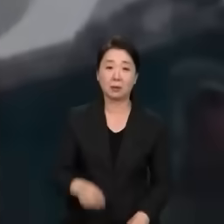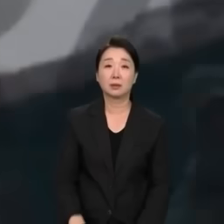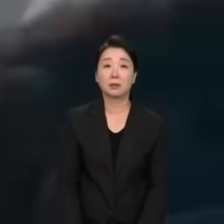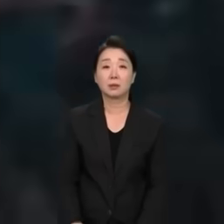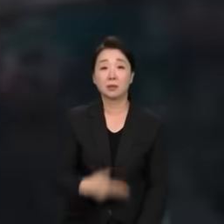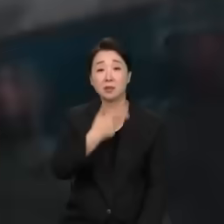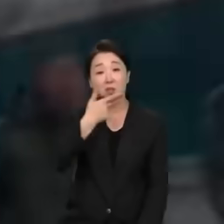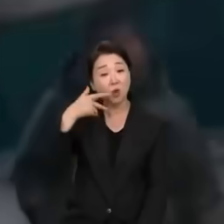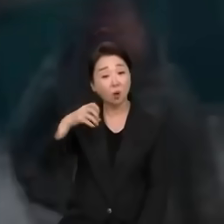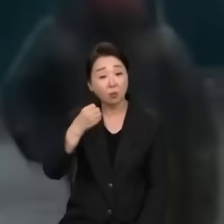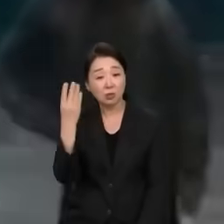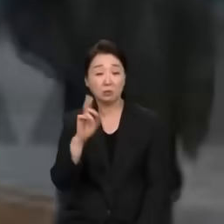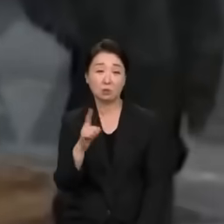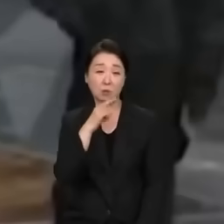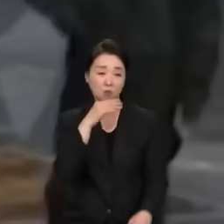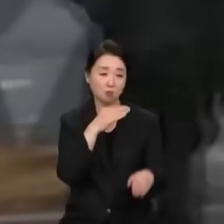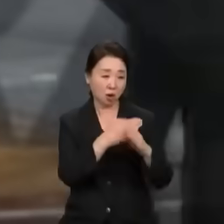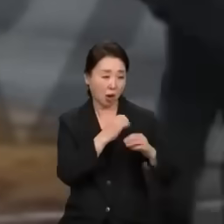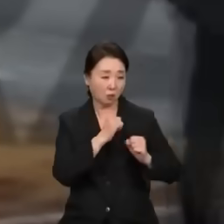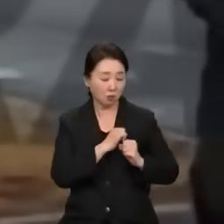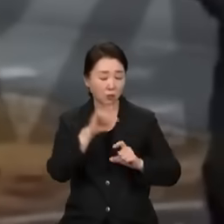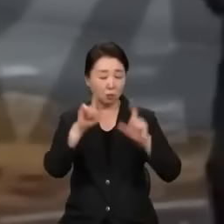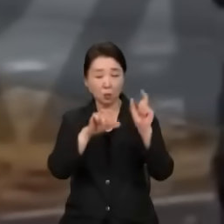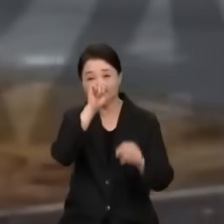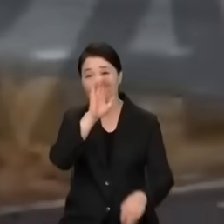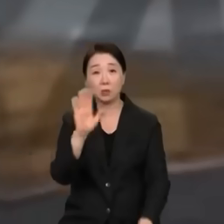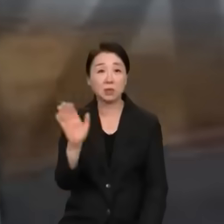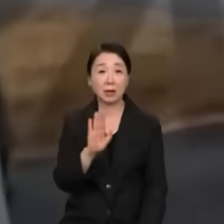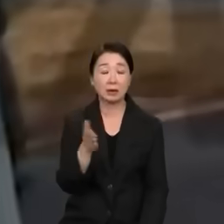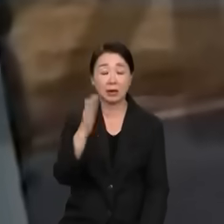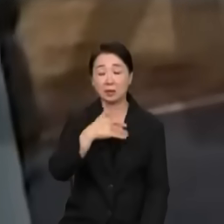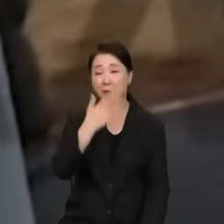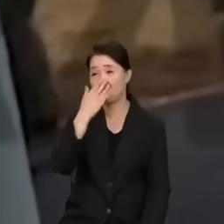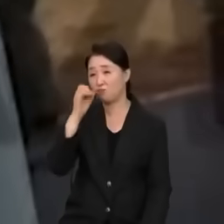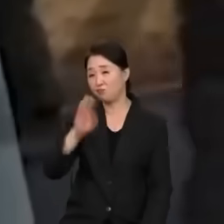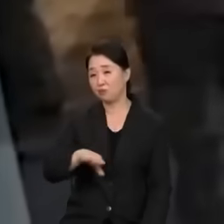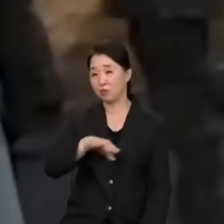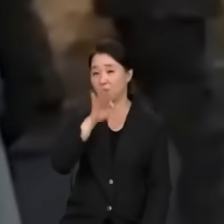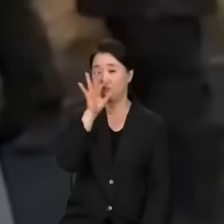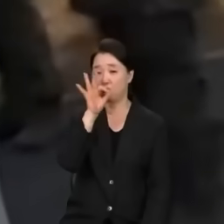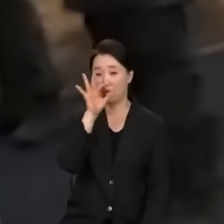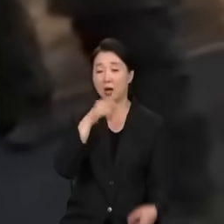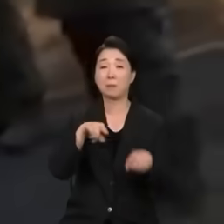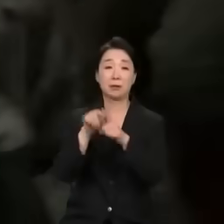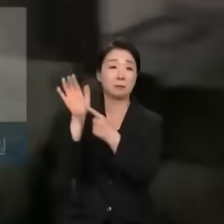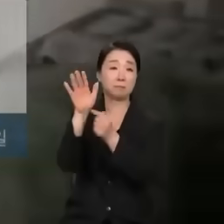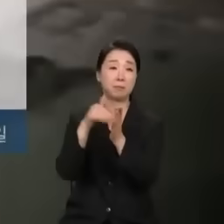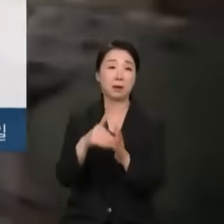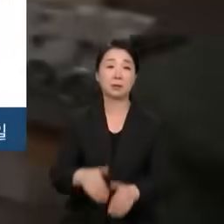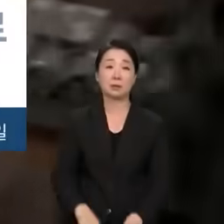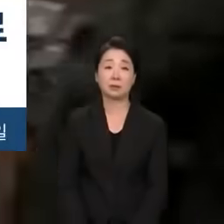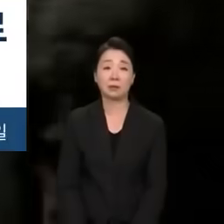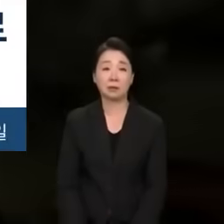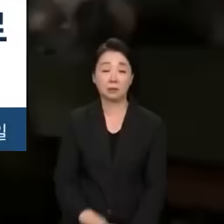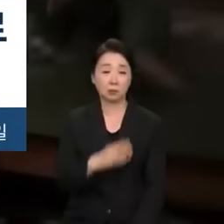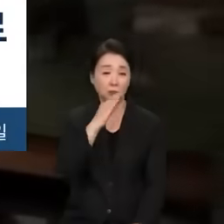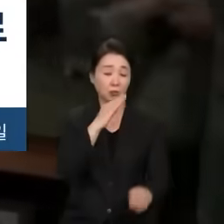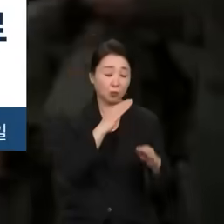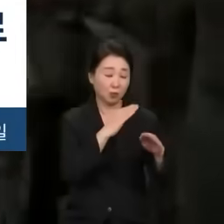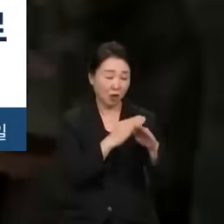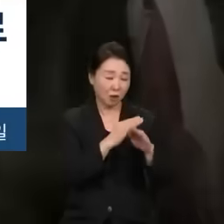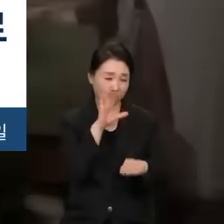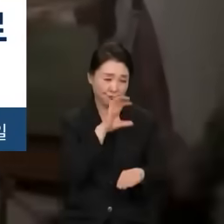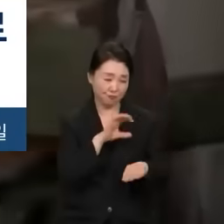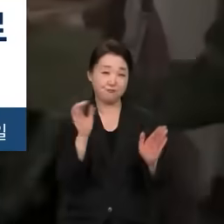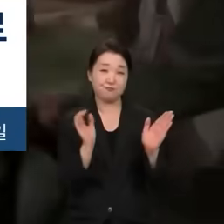영국 더타임스는 북한군의 상태가 열악하다면서도 무시해선 안 된다는 분석을 함께 내놨습니다. 북한은 고도로